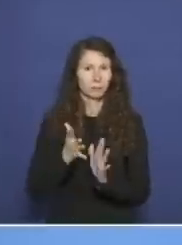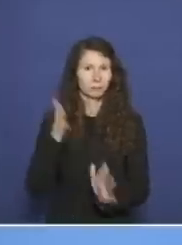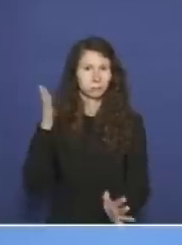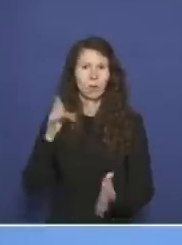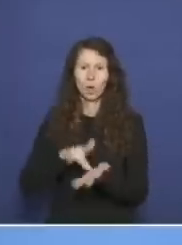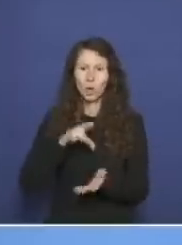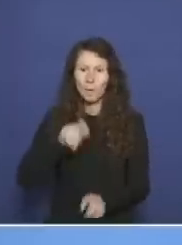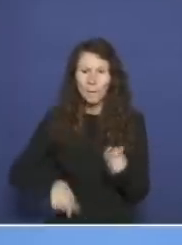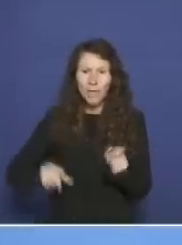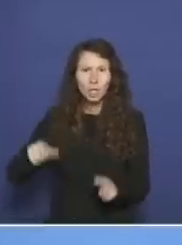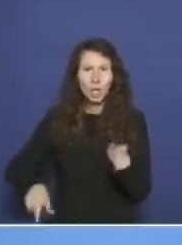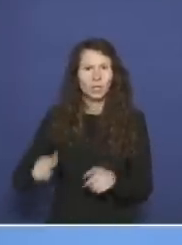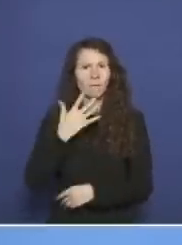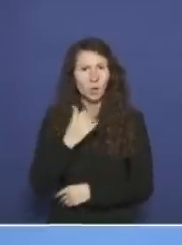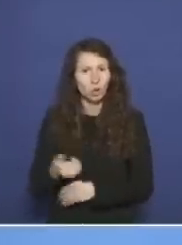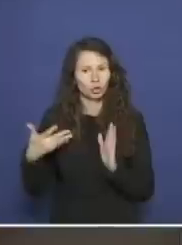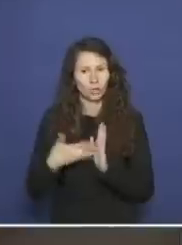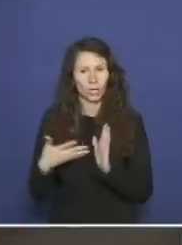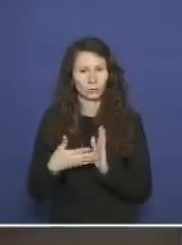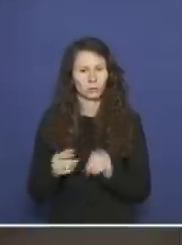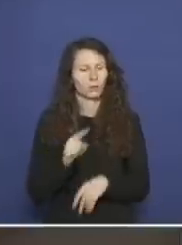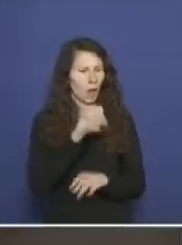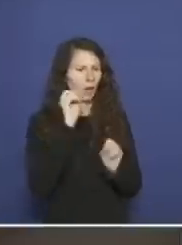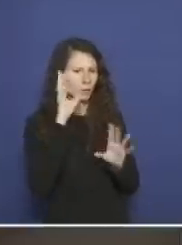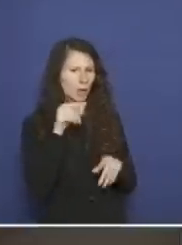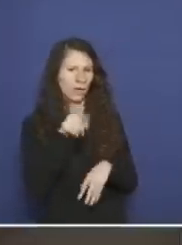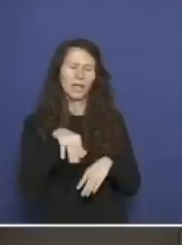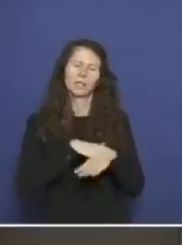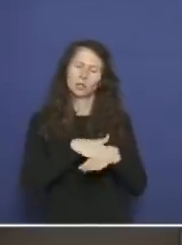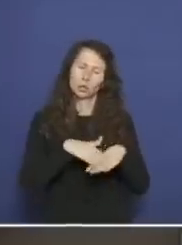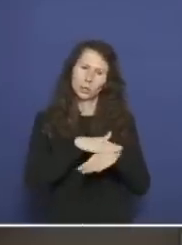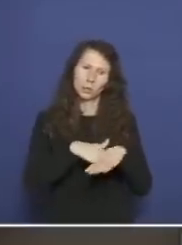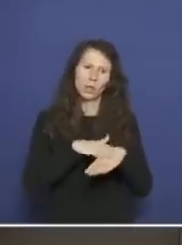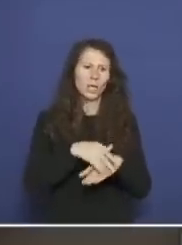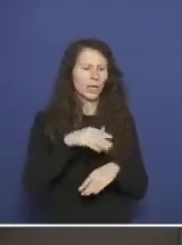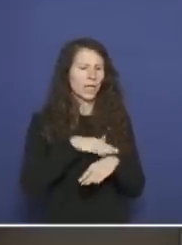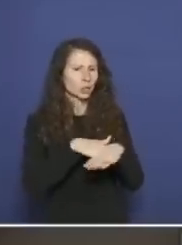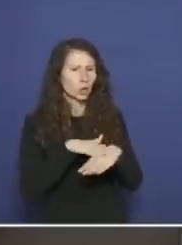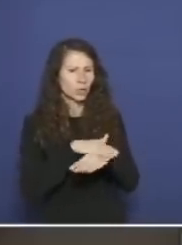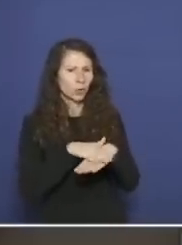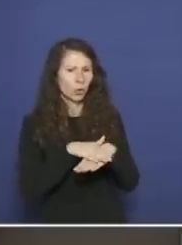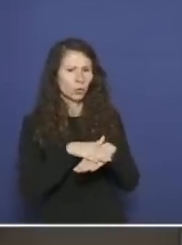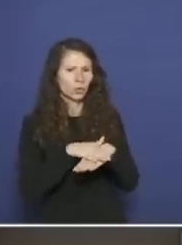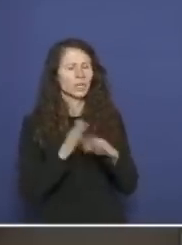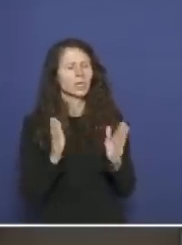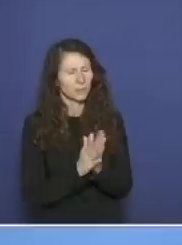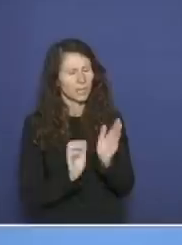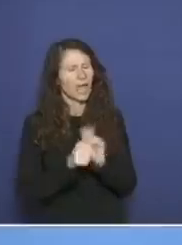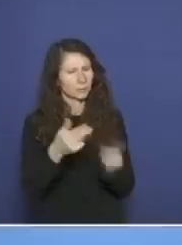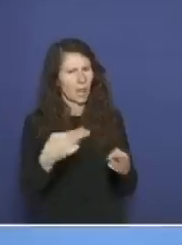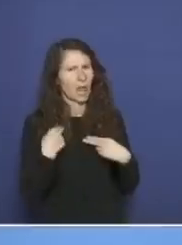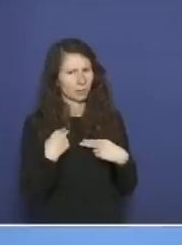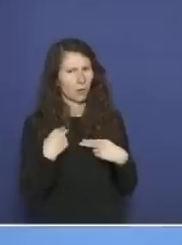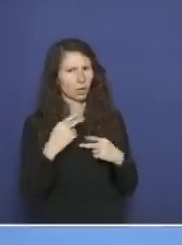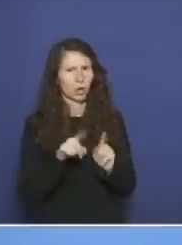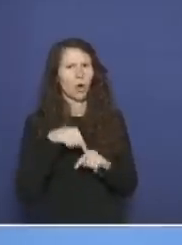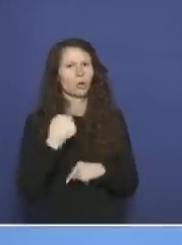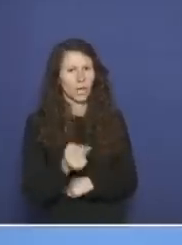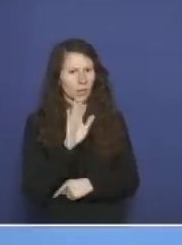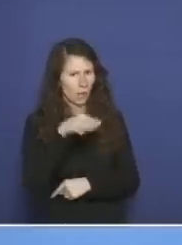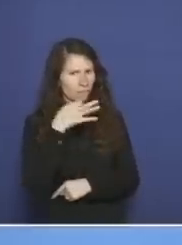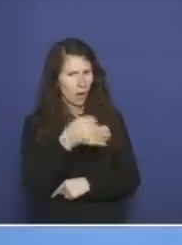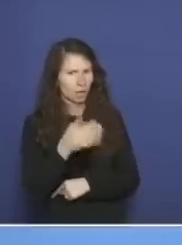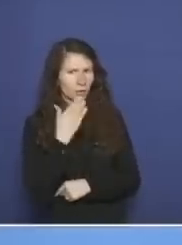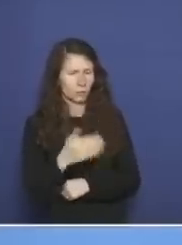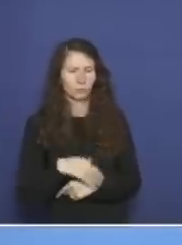Menschen getestet werden wollten. Ja klar, aber Sie wissen auch, dass da, ganz viele... Entschuldigung, können wir erstmal antworten lassen, bevor Sie nachfragen. Dankeschön.